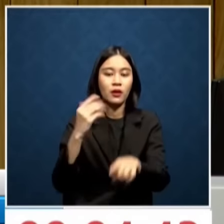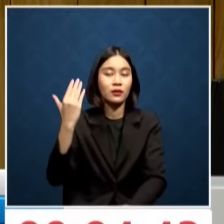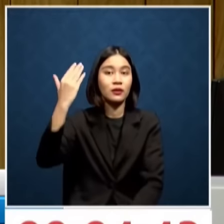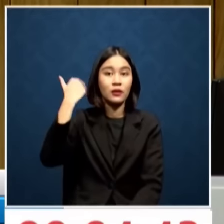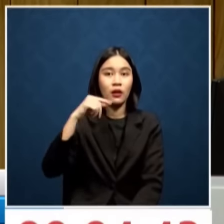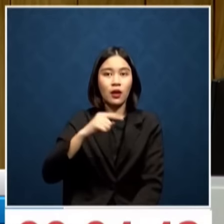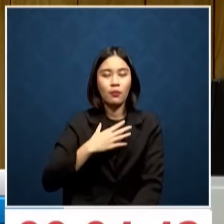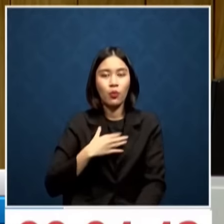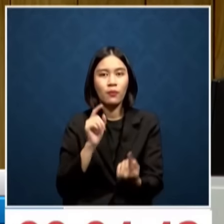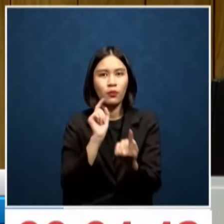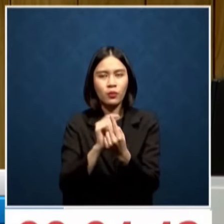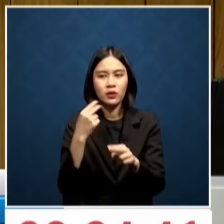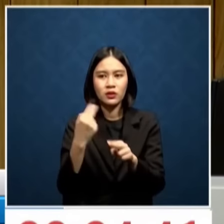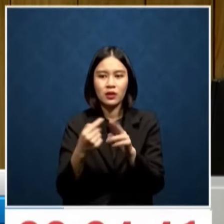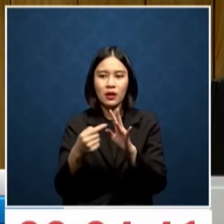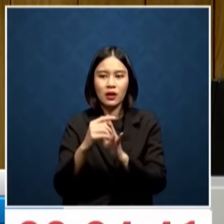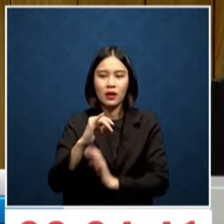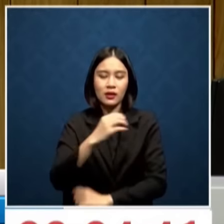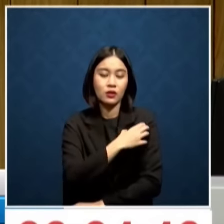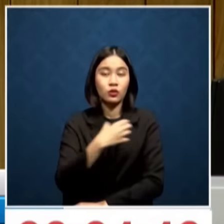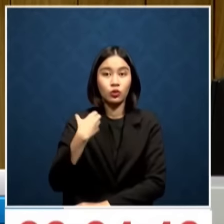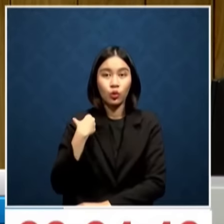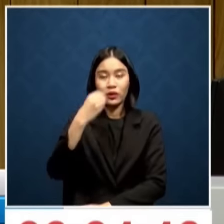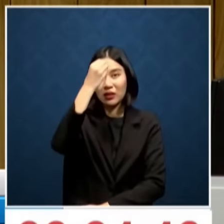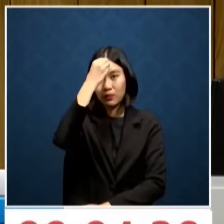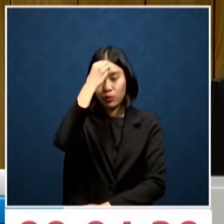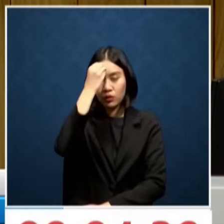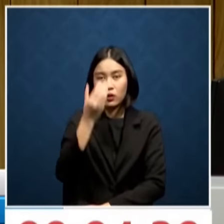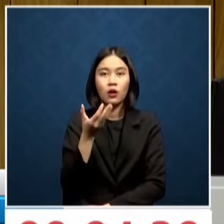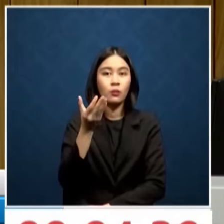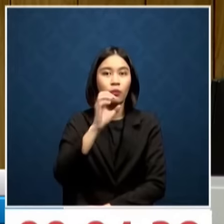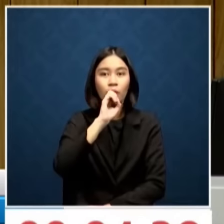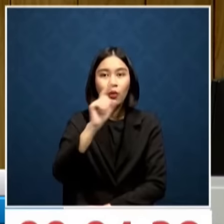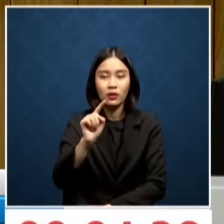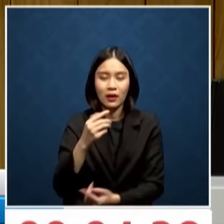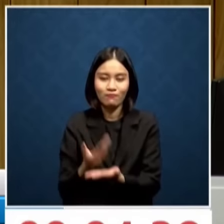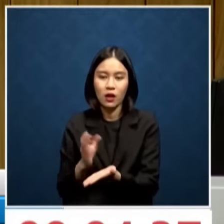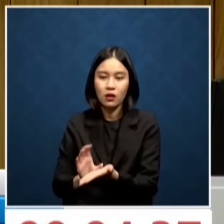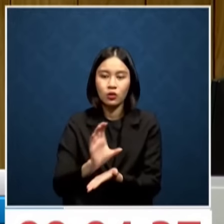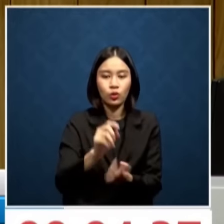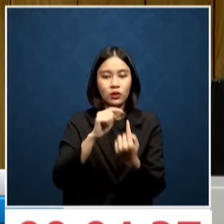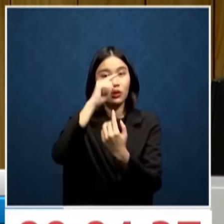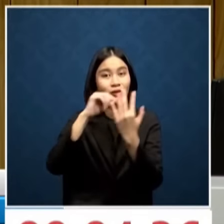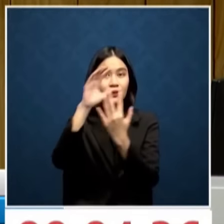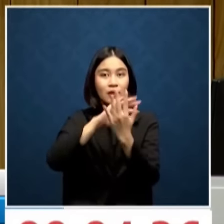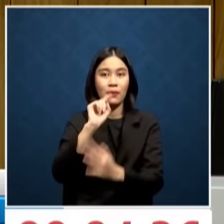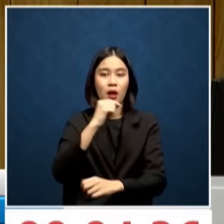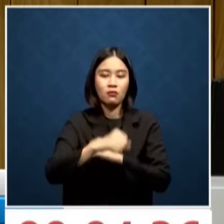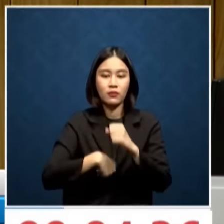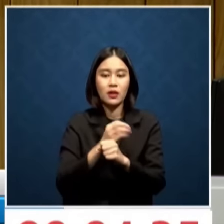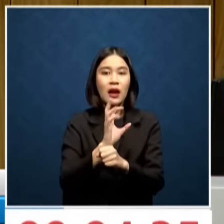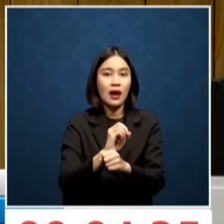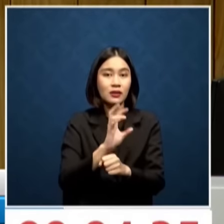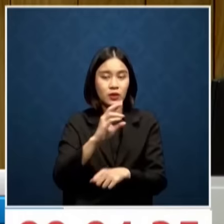วันที่แล้วผมเจอที่เจโทรหรือเจอทูตญี่ปุ่นเนี่ยผมก็เรียกร้องให้เขากลับมาลงทุนไทยใหม่หลังจากปี57เนี่ย